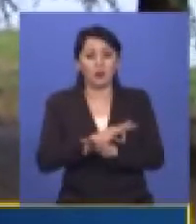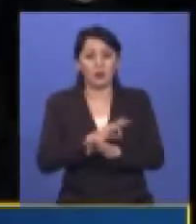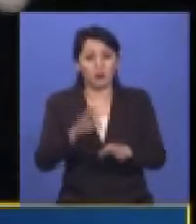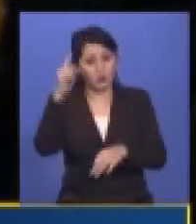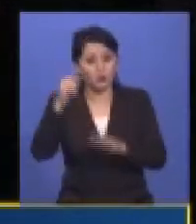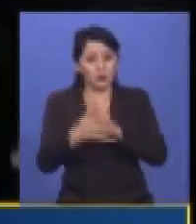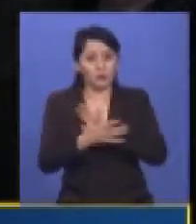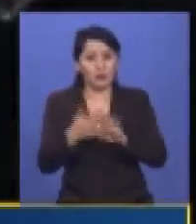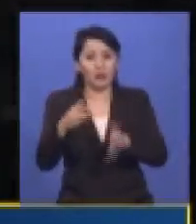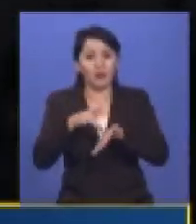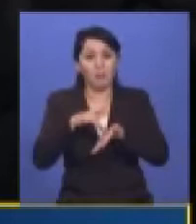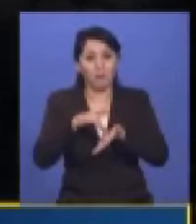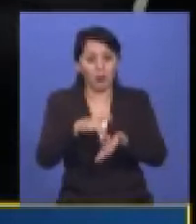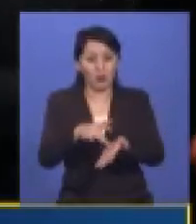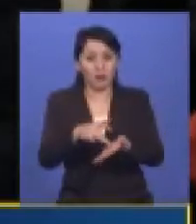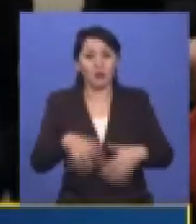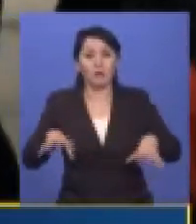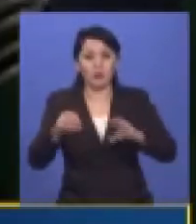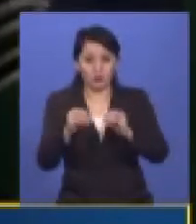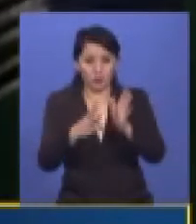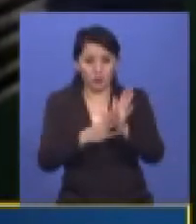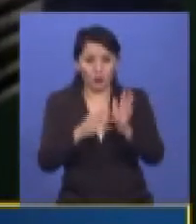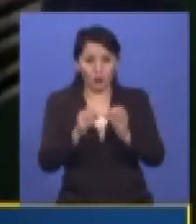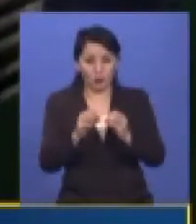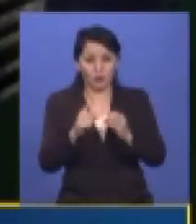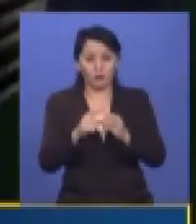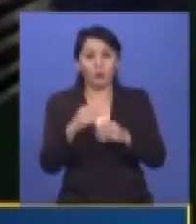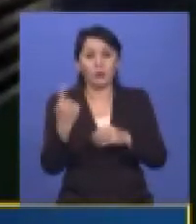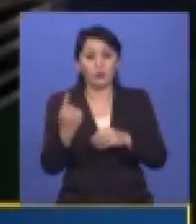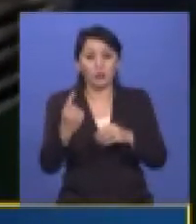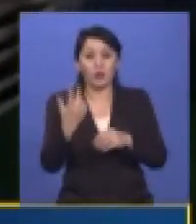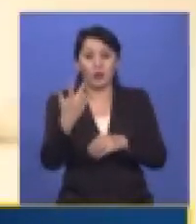түсіндім. Экспедицияға барлығы 9-11 сыныптардың